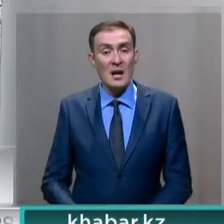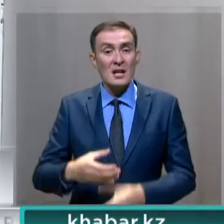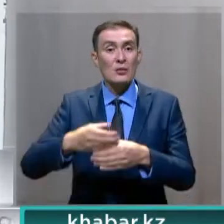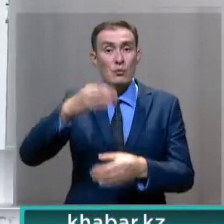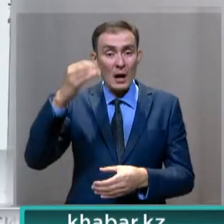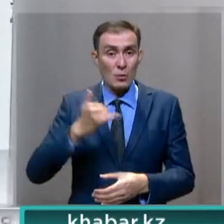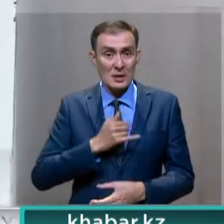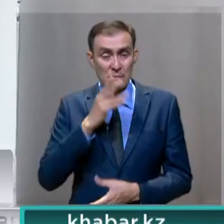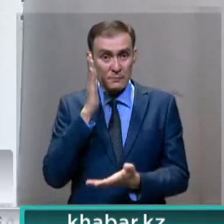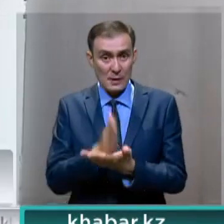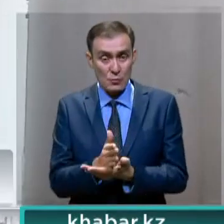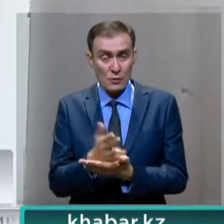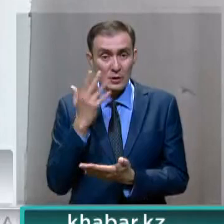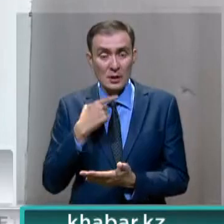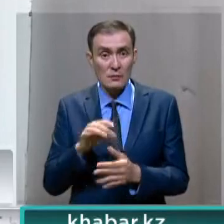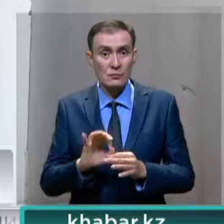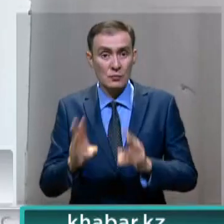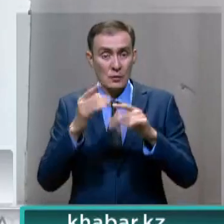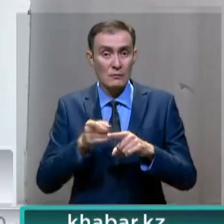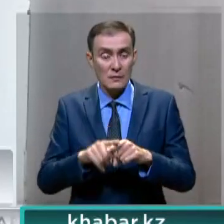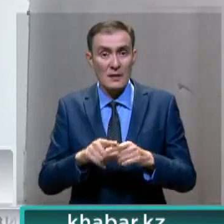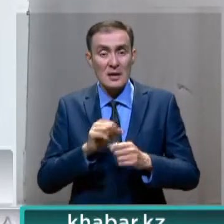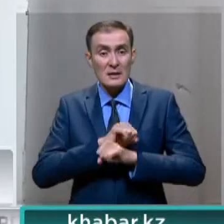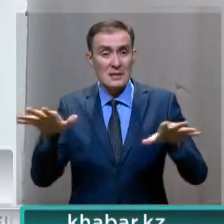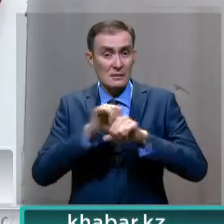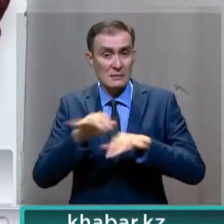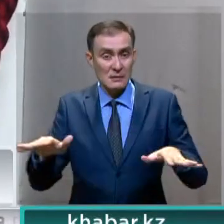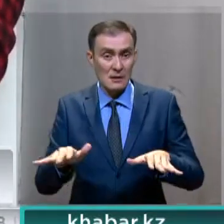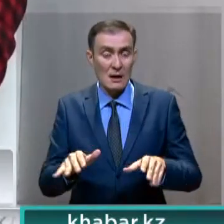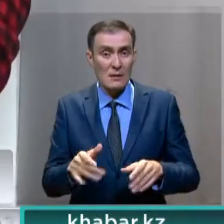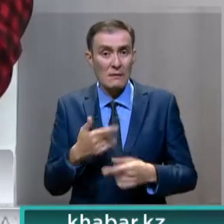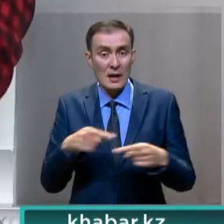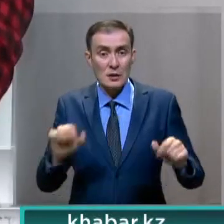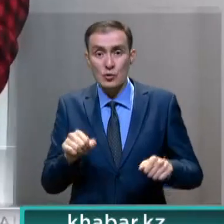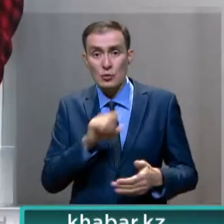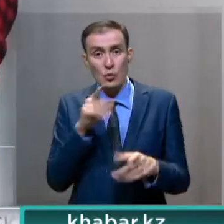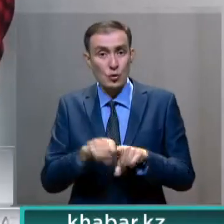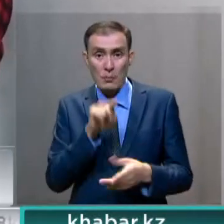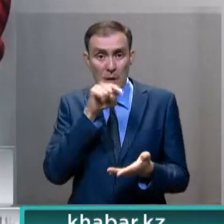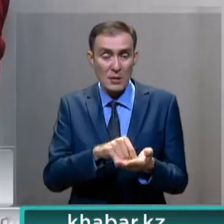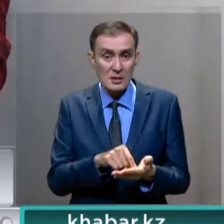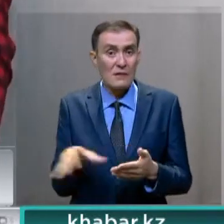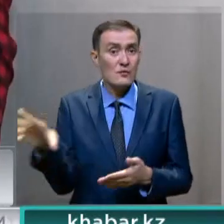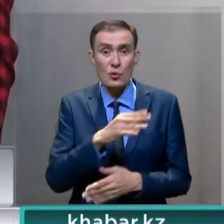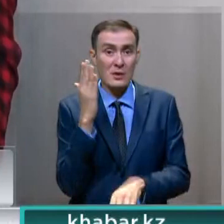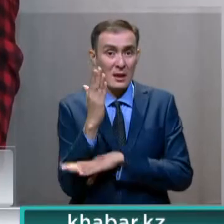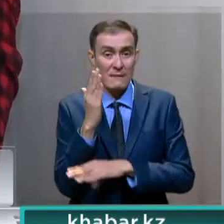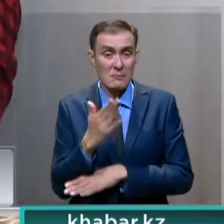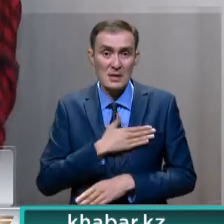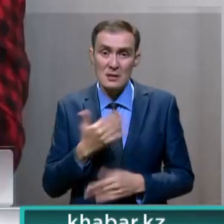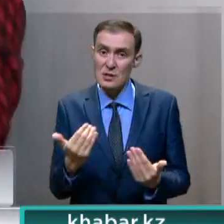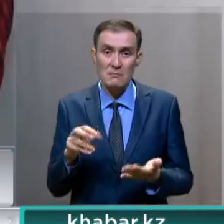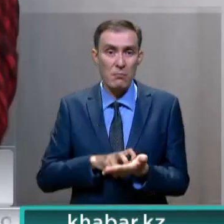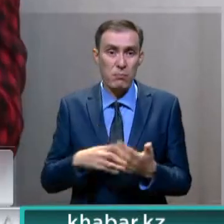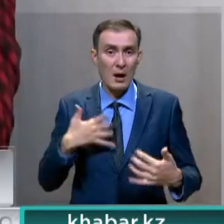Дымоход прямой у нас. Когда начинаем топить, искры в разные стороны разлетаются. Под профлист могут попасть. А там же все деревянное, поэтому мы